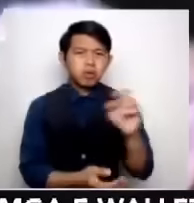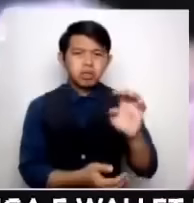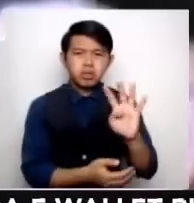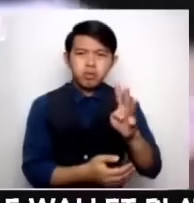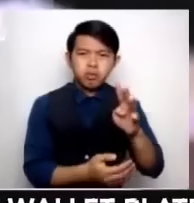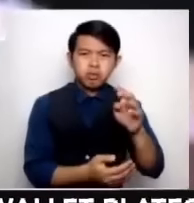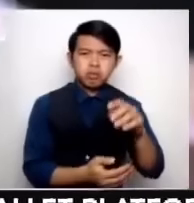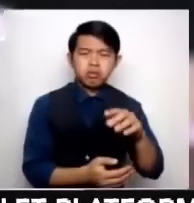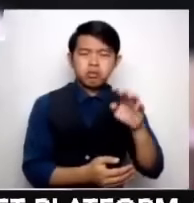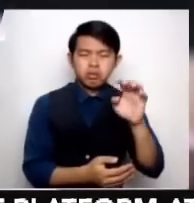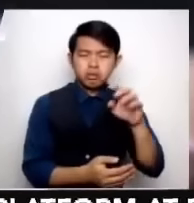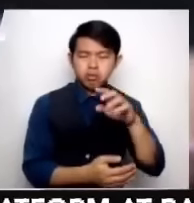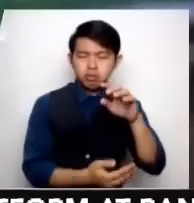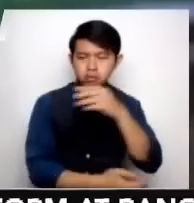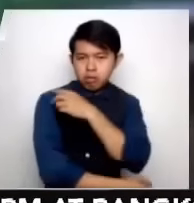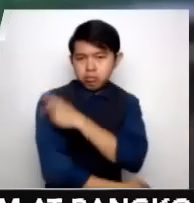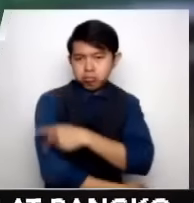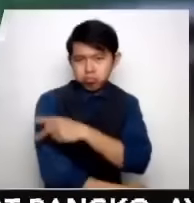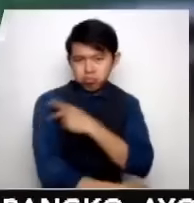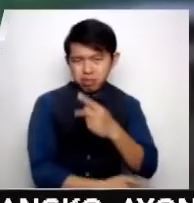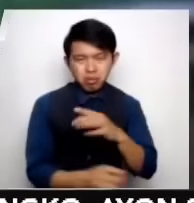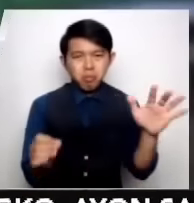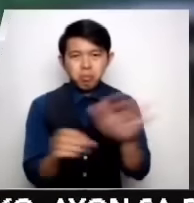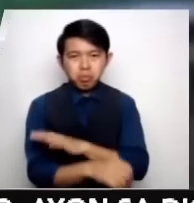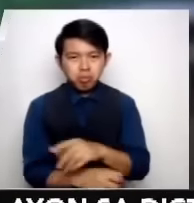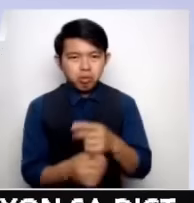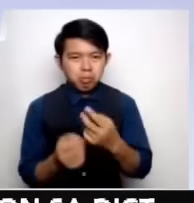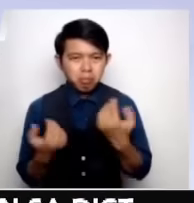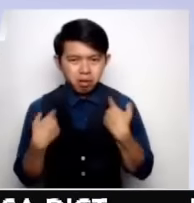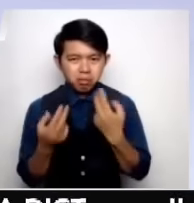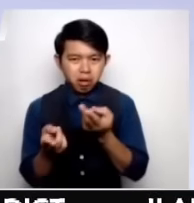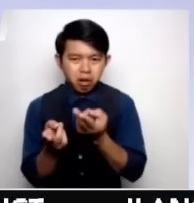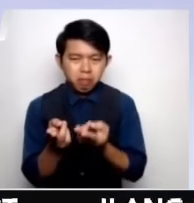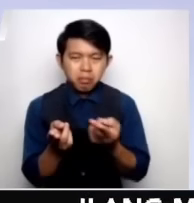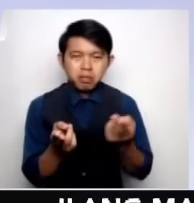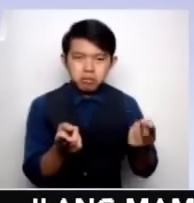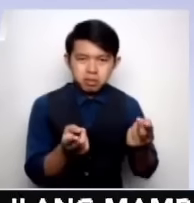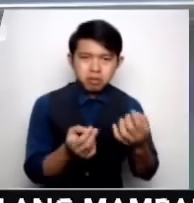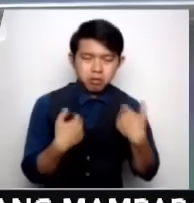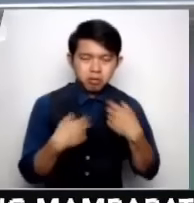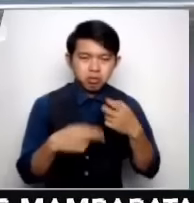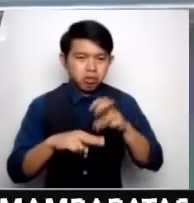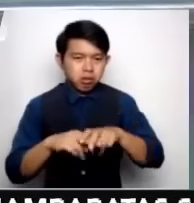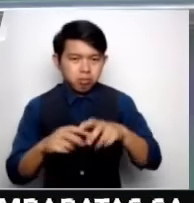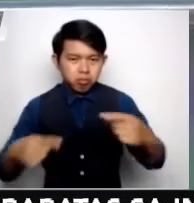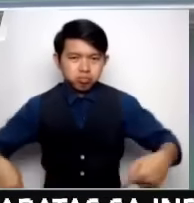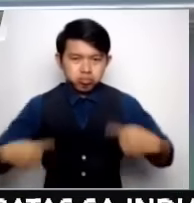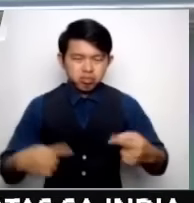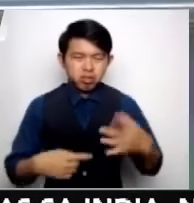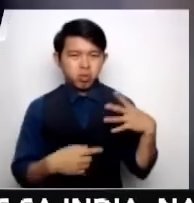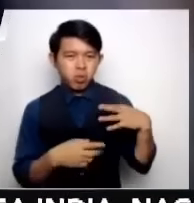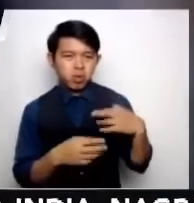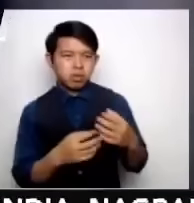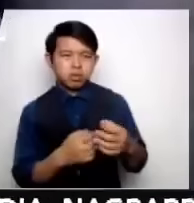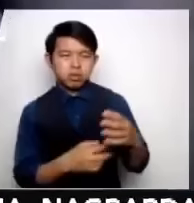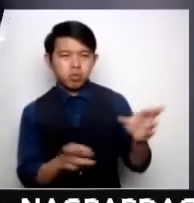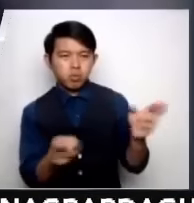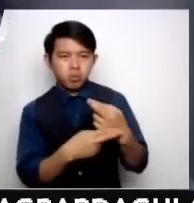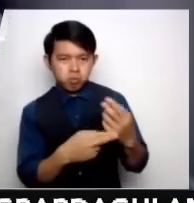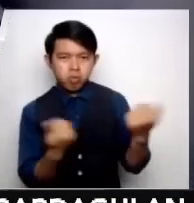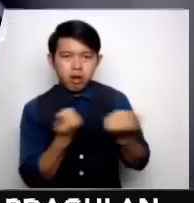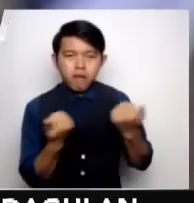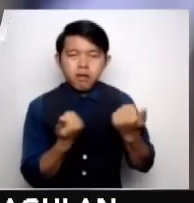sa hallway, may naka-wheelchair din habang naghihintay ng kwarto. Puno rin ang intensive care unit. Halos ganito